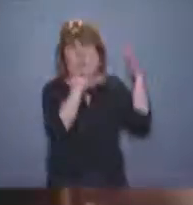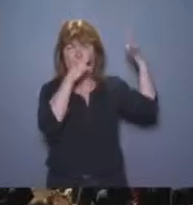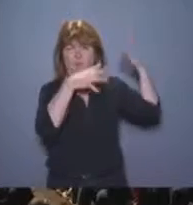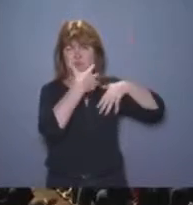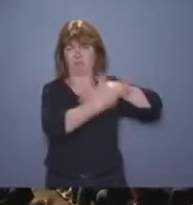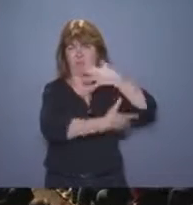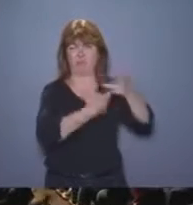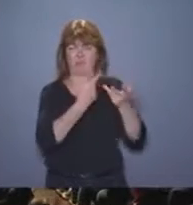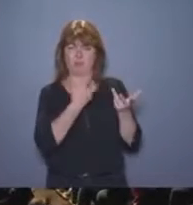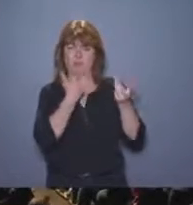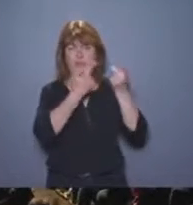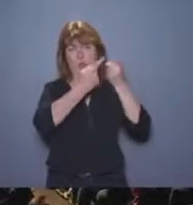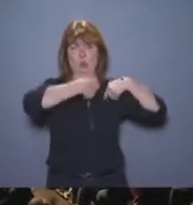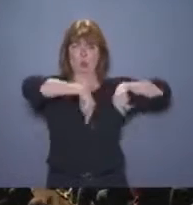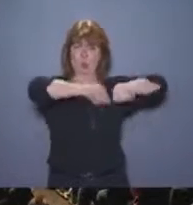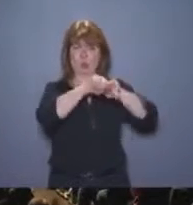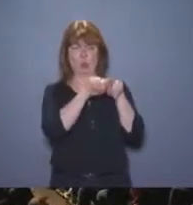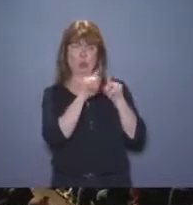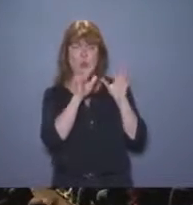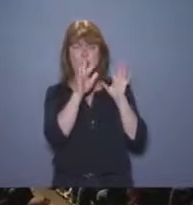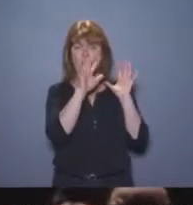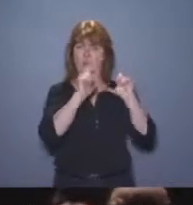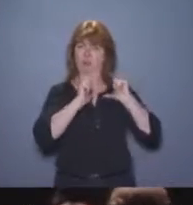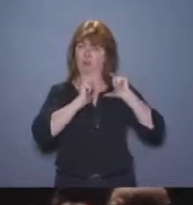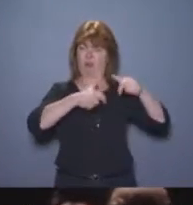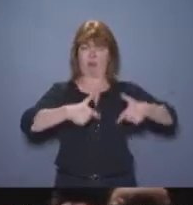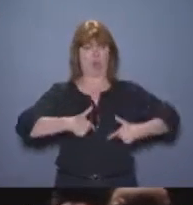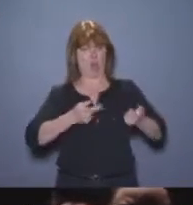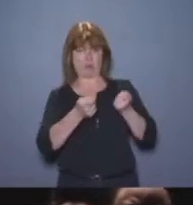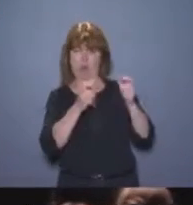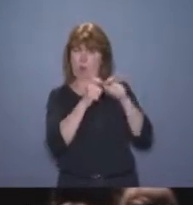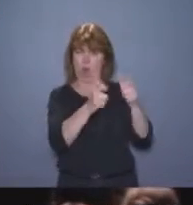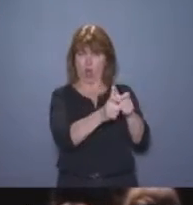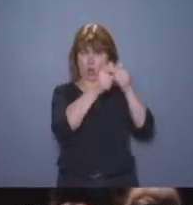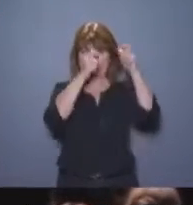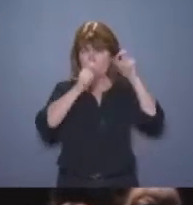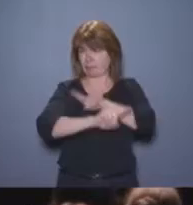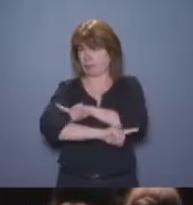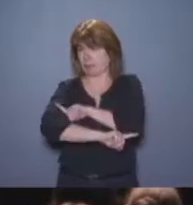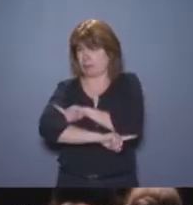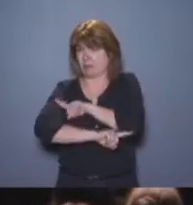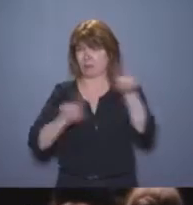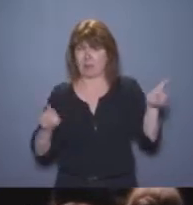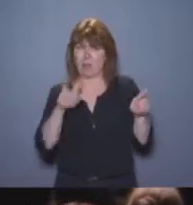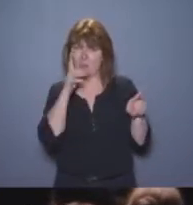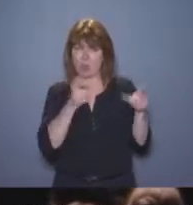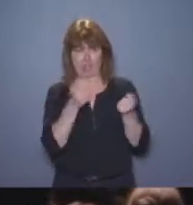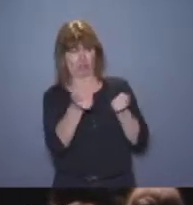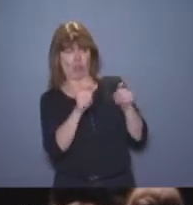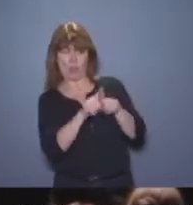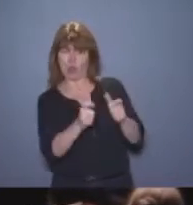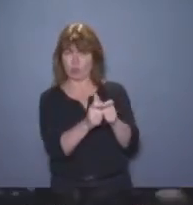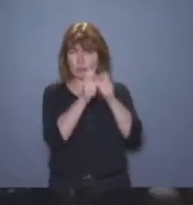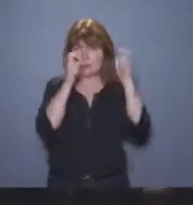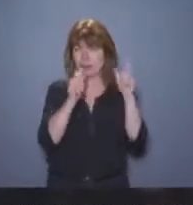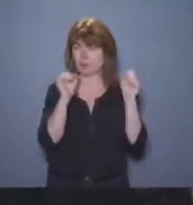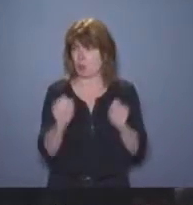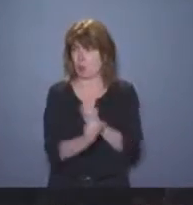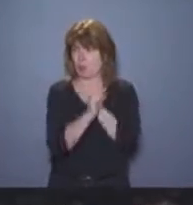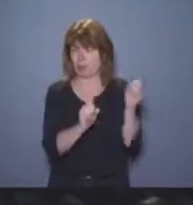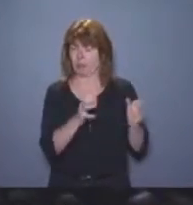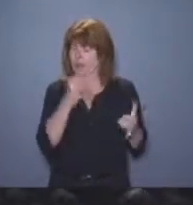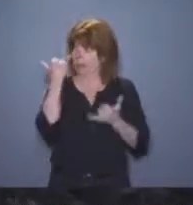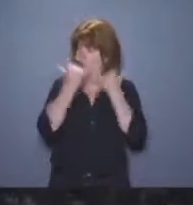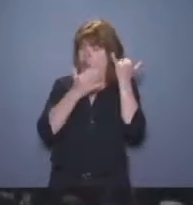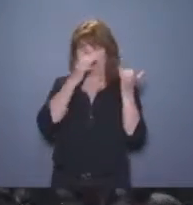que l'école, que tous traînent dans la boue, dont tous voudraient qu'elle soit gérée comme une entreprise, mais pas